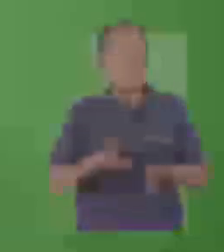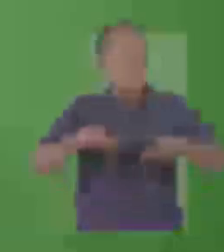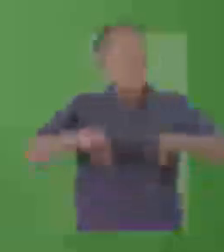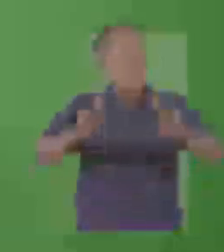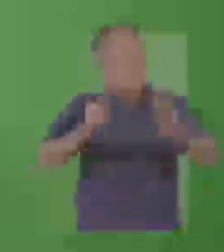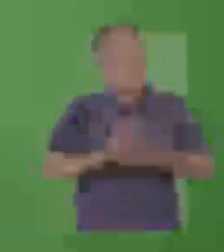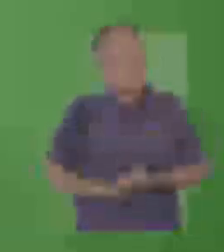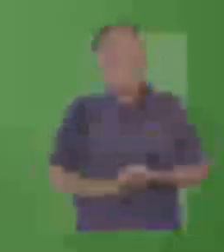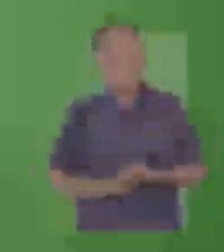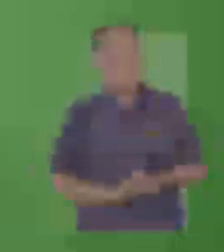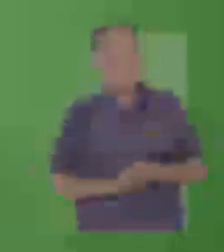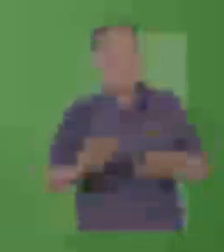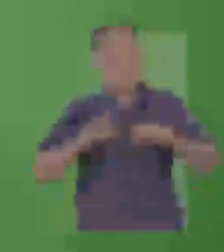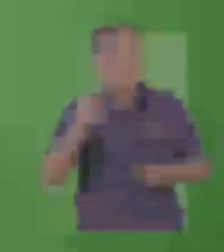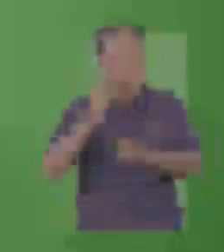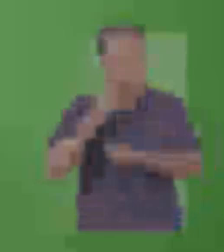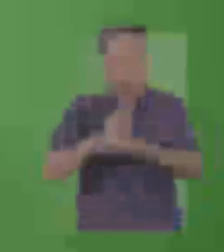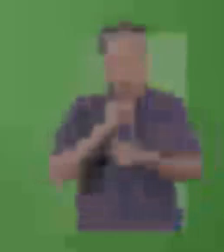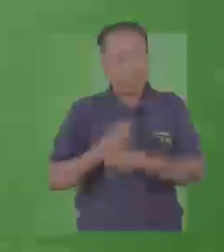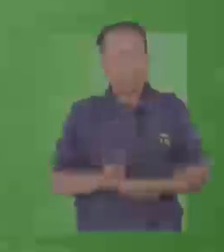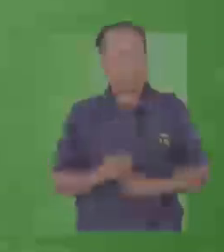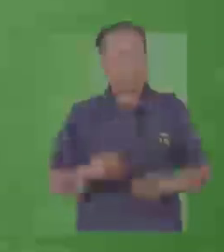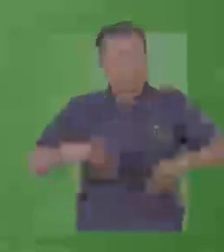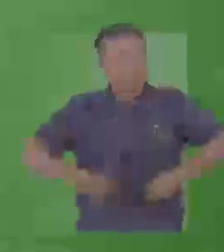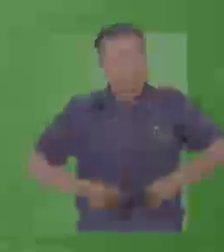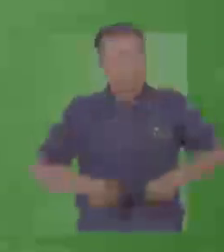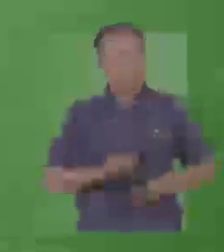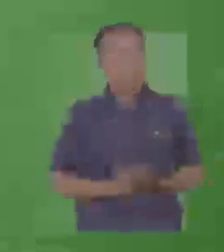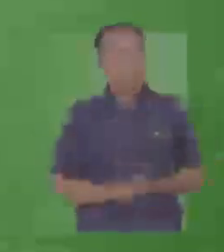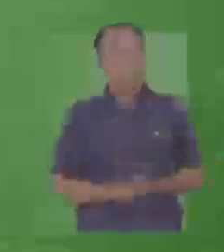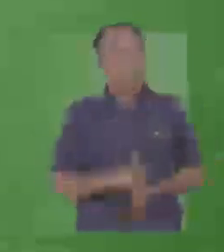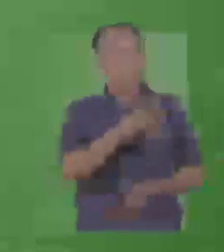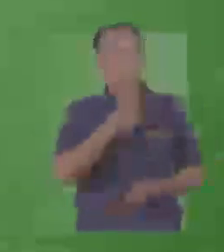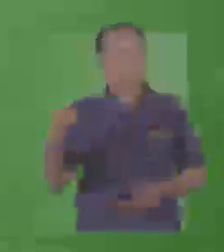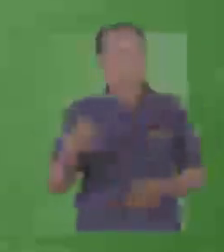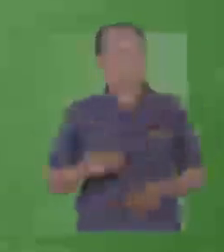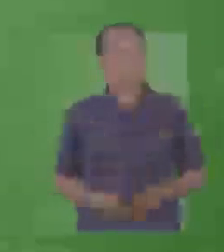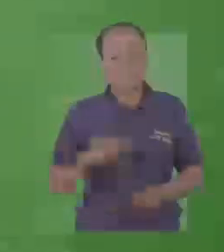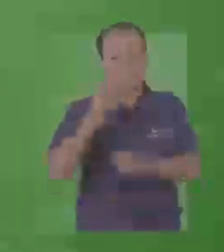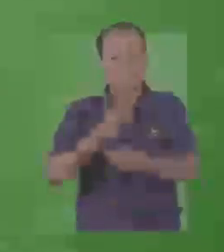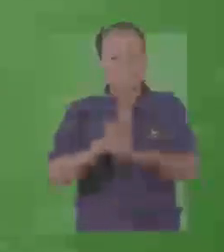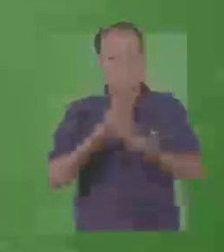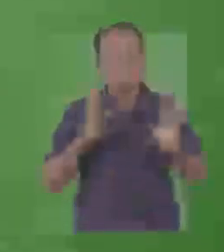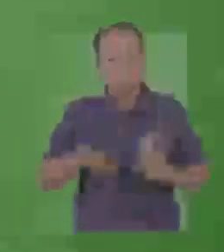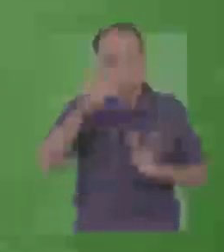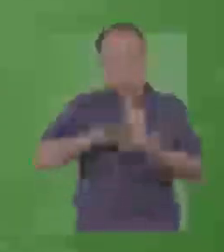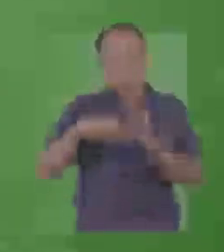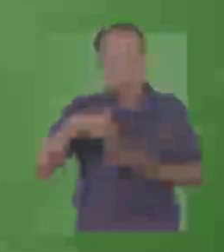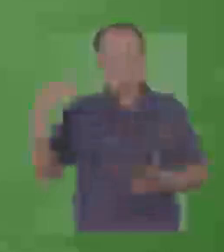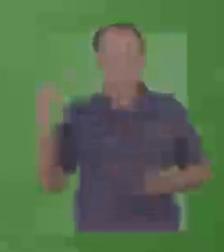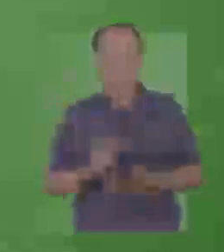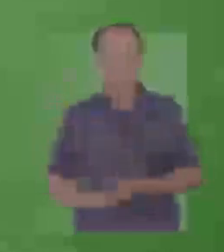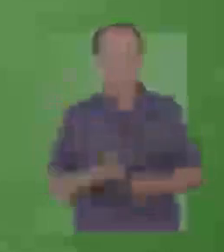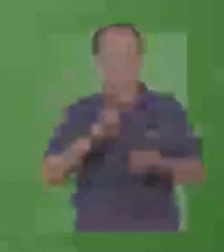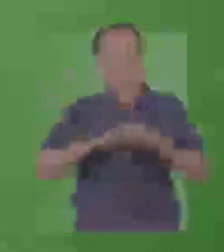de travail et une main-d'œuvre bon marché et laborieuse. Cependant, l'immigration pose un